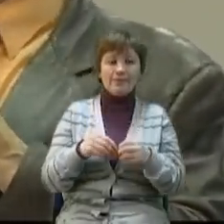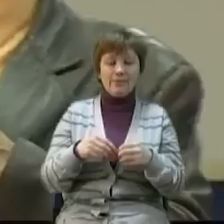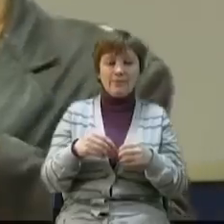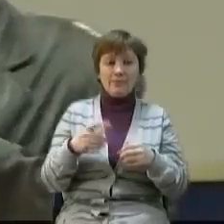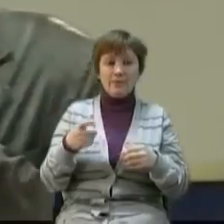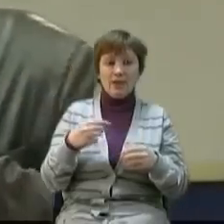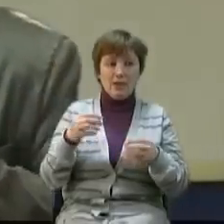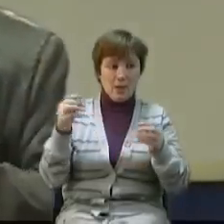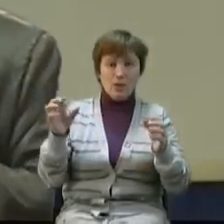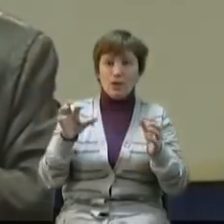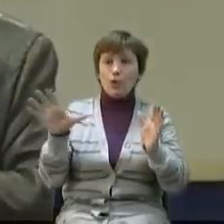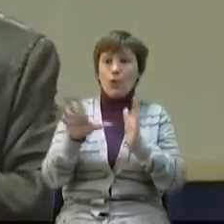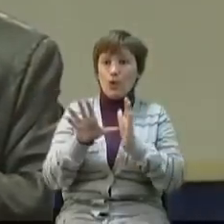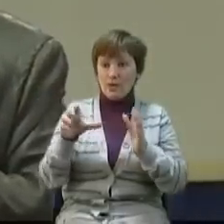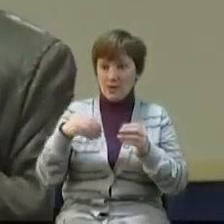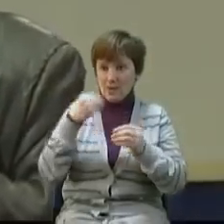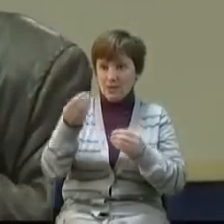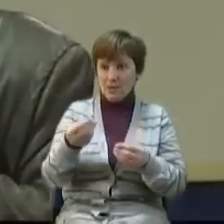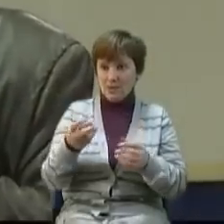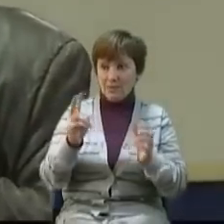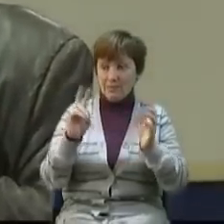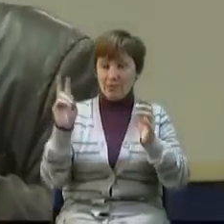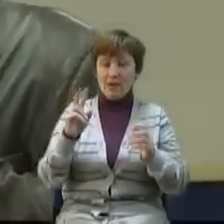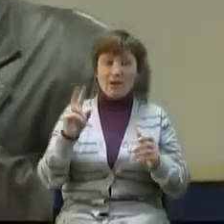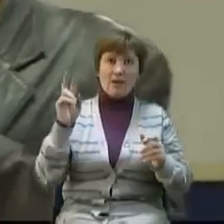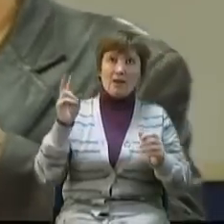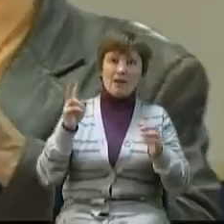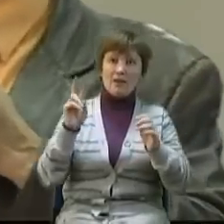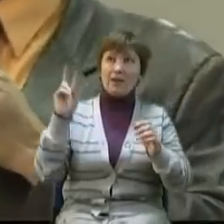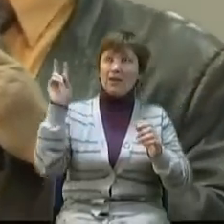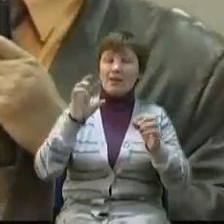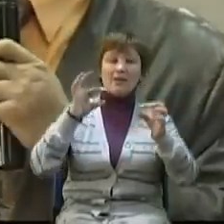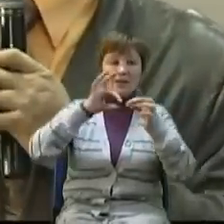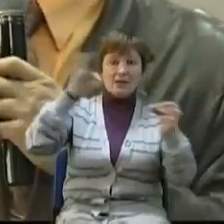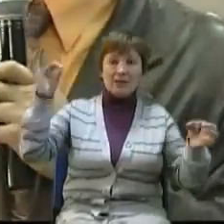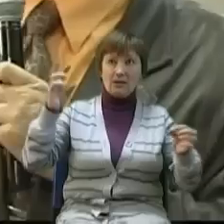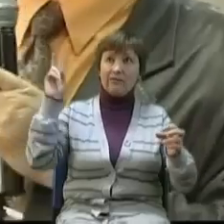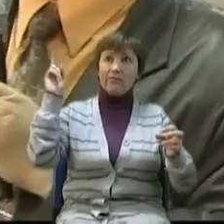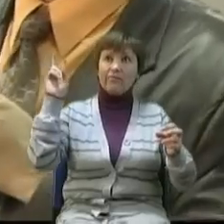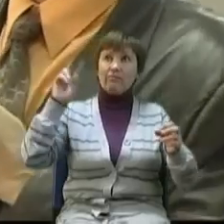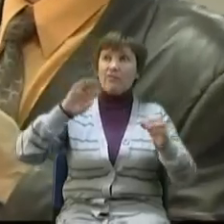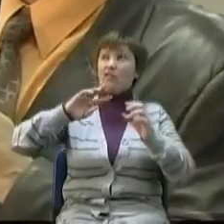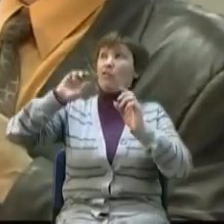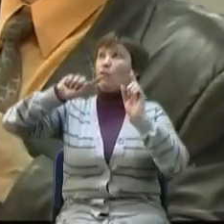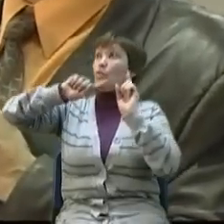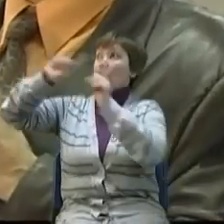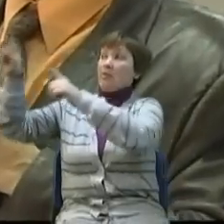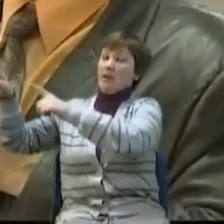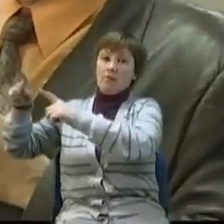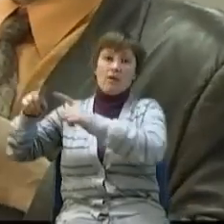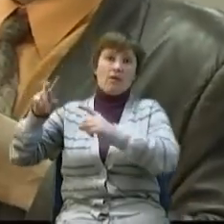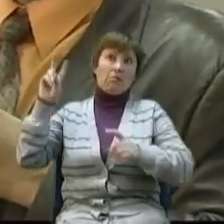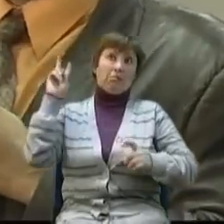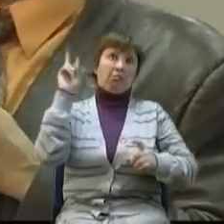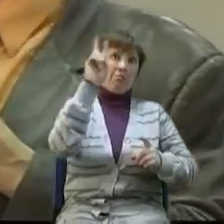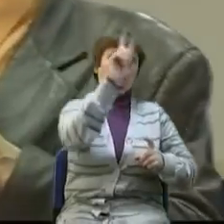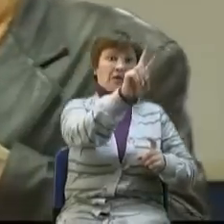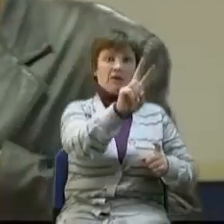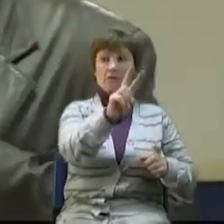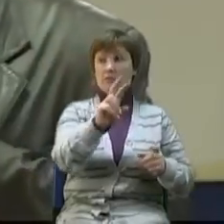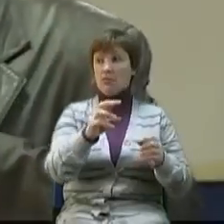вижу, троллейбус едет, линии вправо повели, а троллейбус прямо поехал. Думаю, что